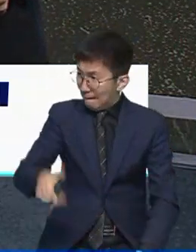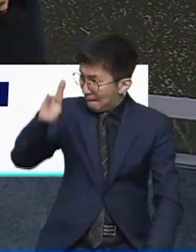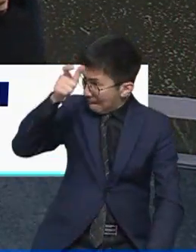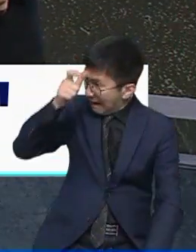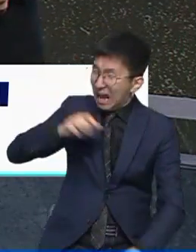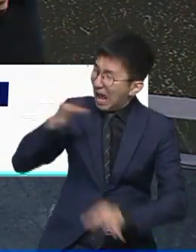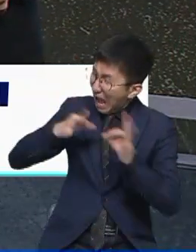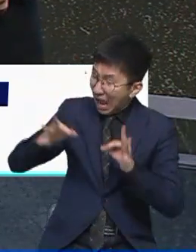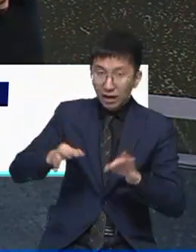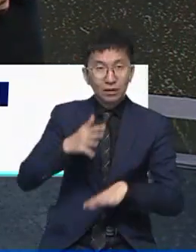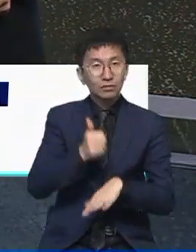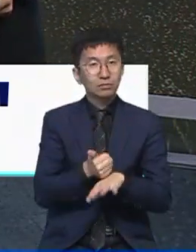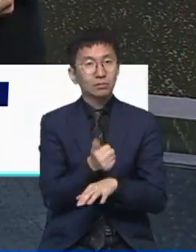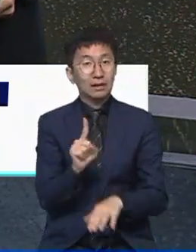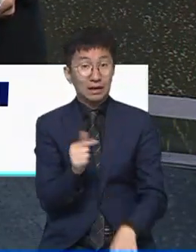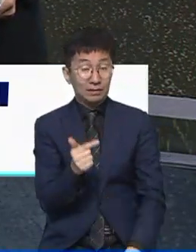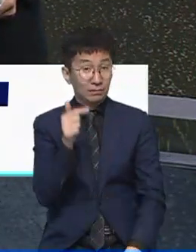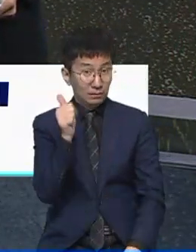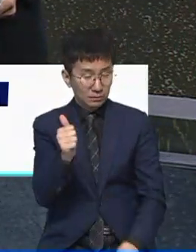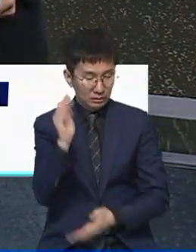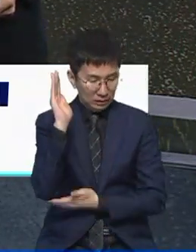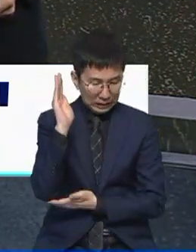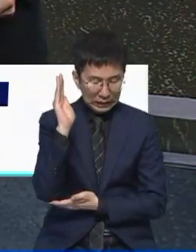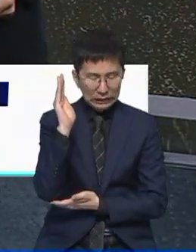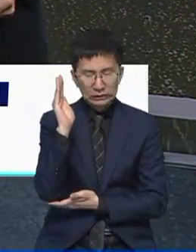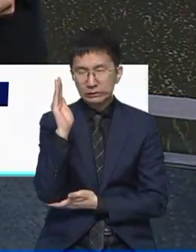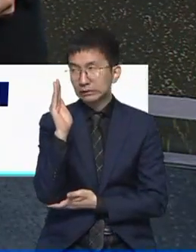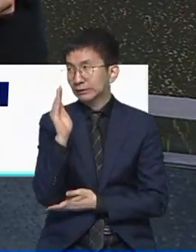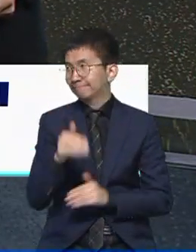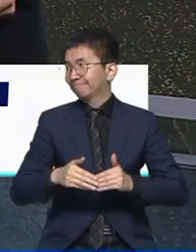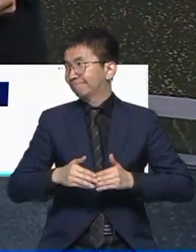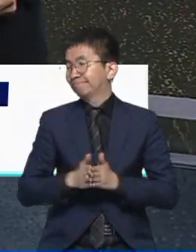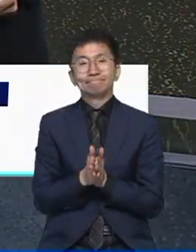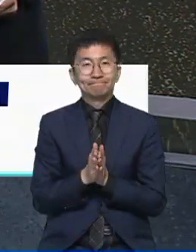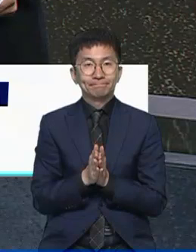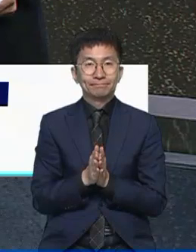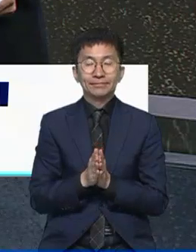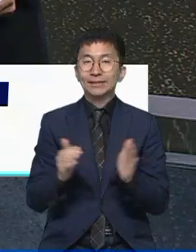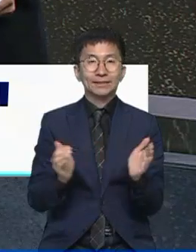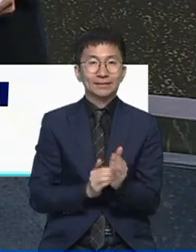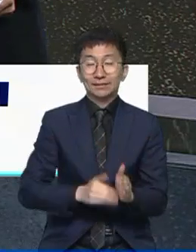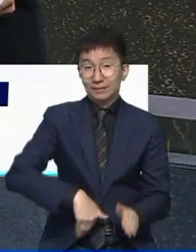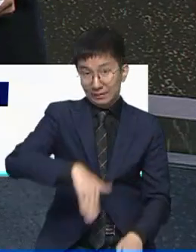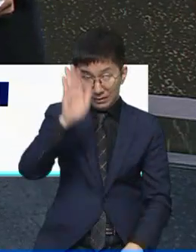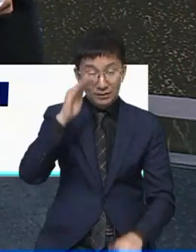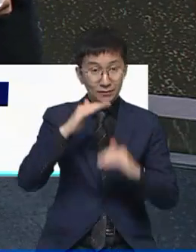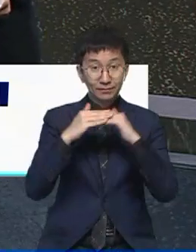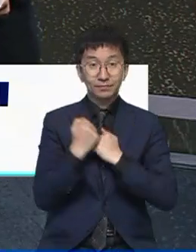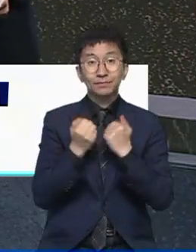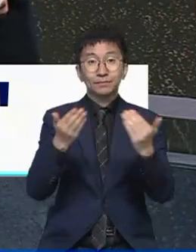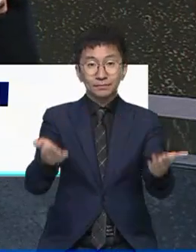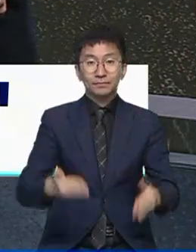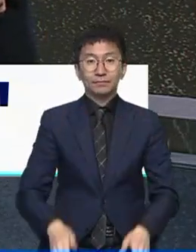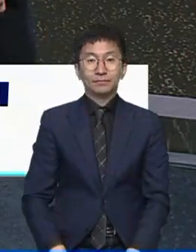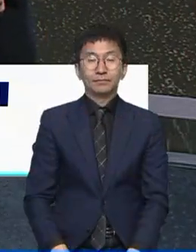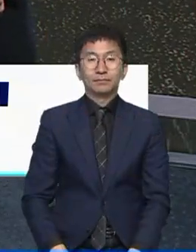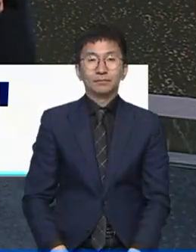않자 한 장관은 준비한 자료를 다 읽지 못한 채 발언을 마무리했습니다. 이 내용은 윤나라 기자가